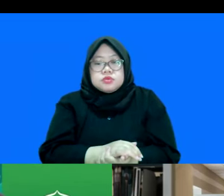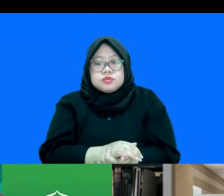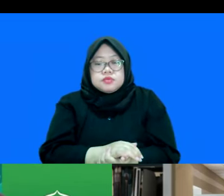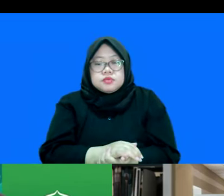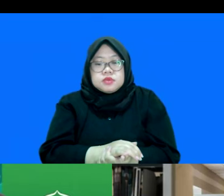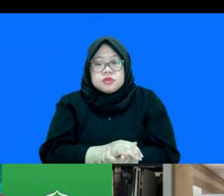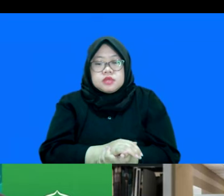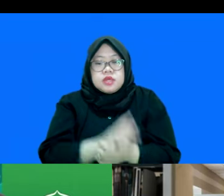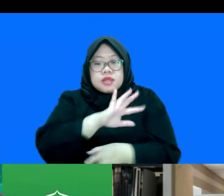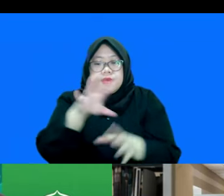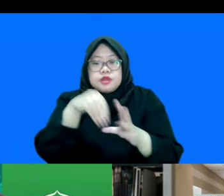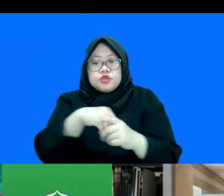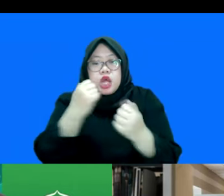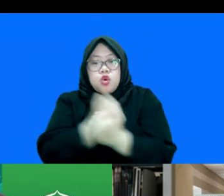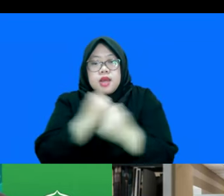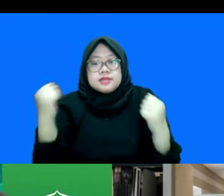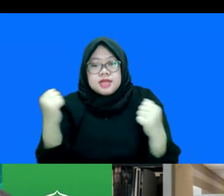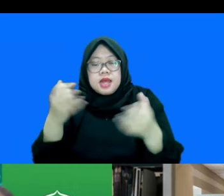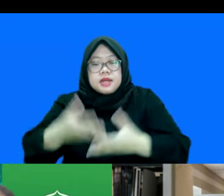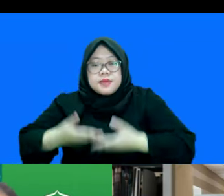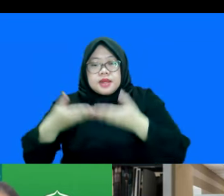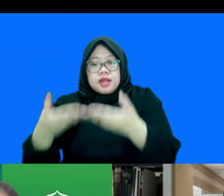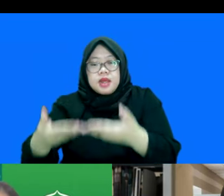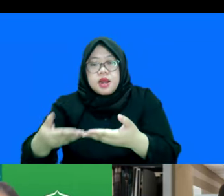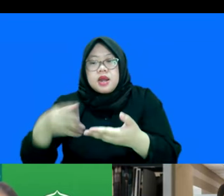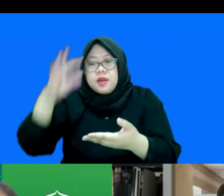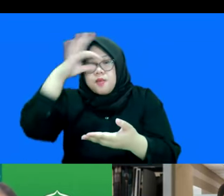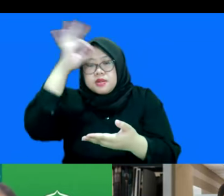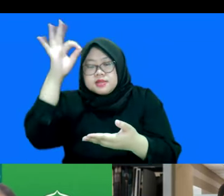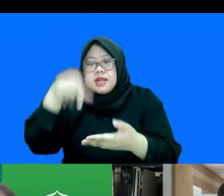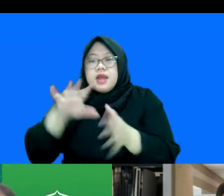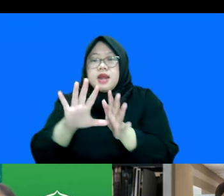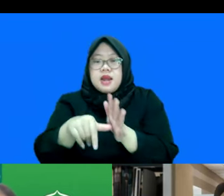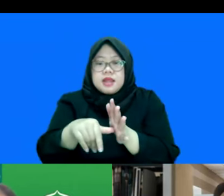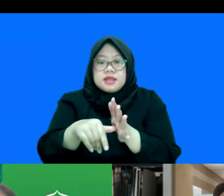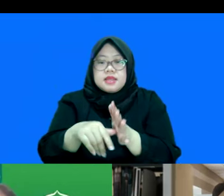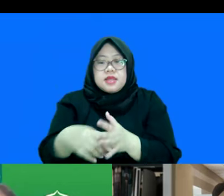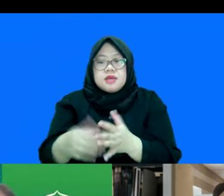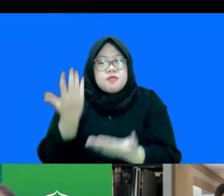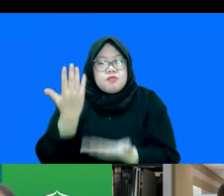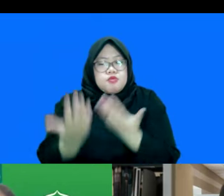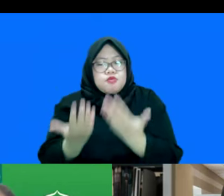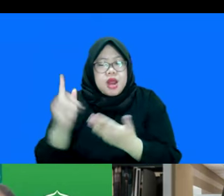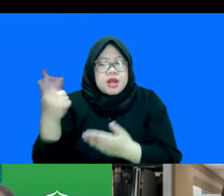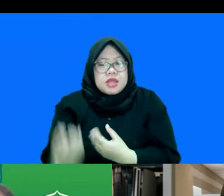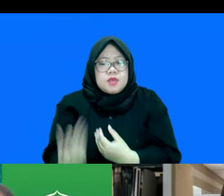namanya kewenangannya di berikan juga kepada kepolisian, ini tentu akan menimbulkan